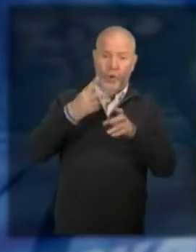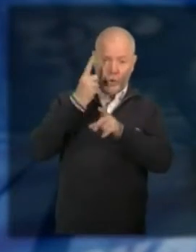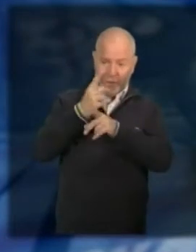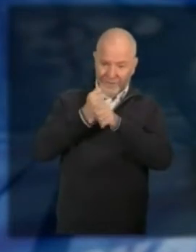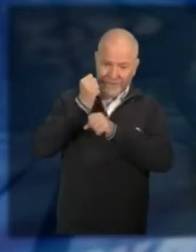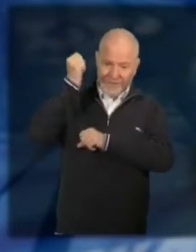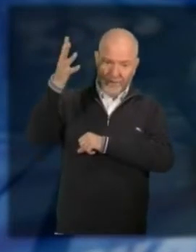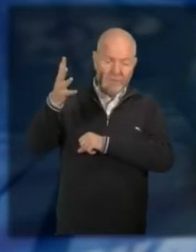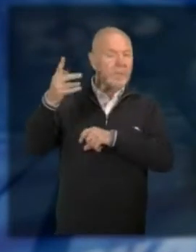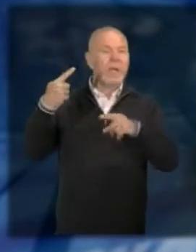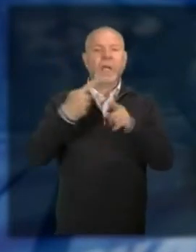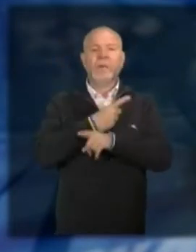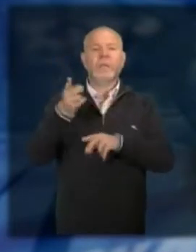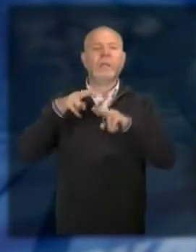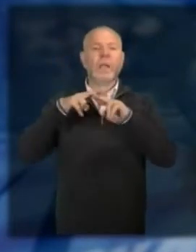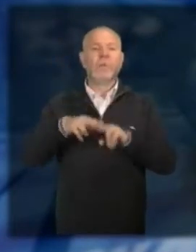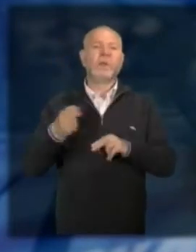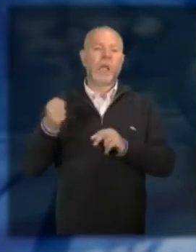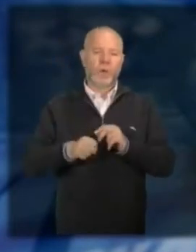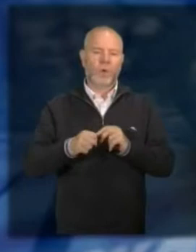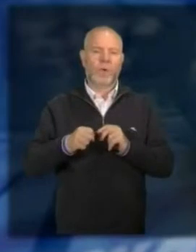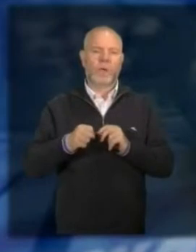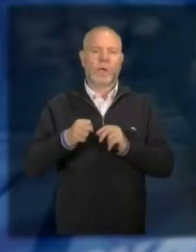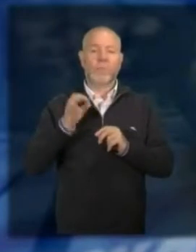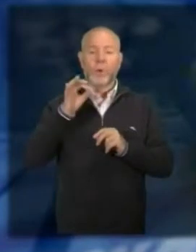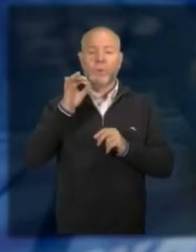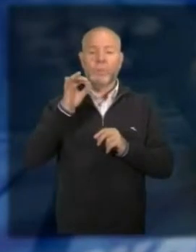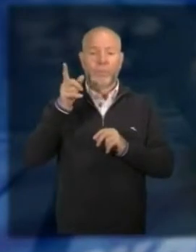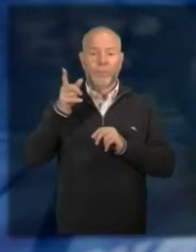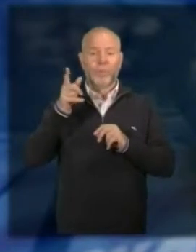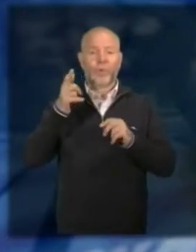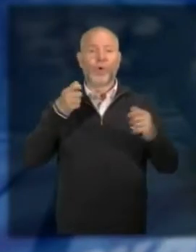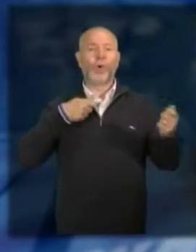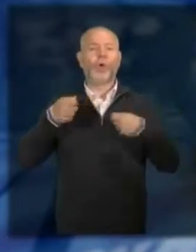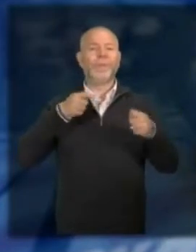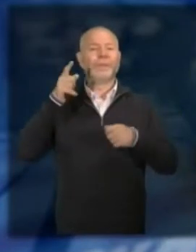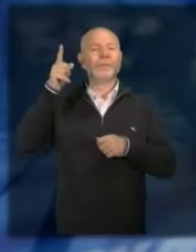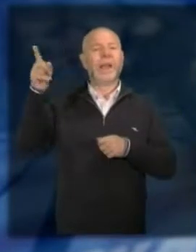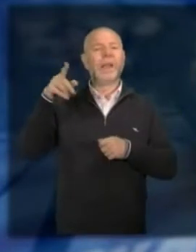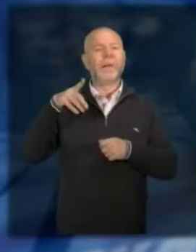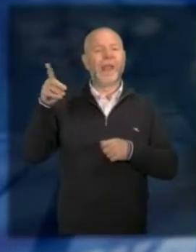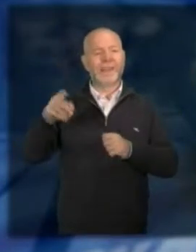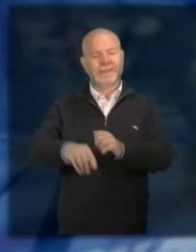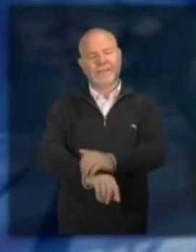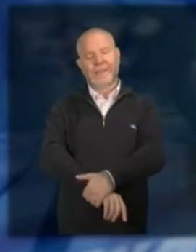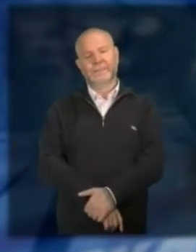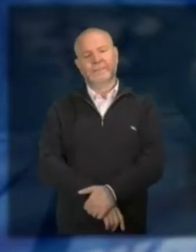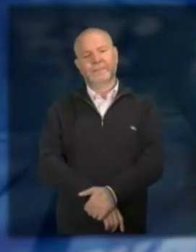dell'Unione Europea. L'uomo, l'altro giorno, ha dato in escandescenza in un centro commerciale a Pallanza.